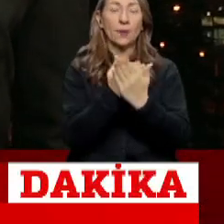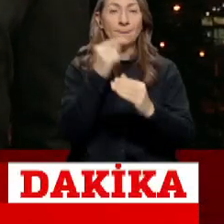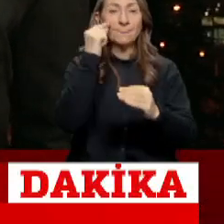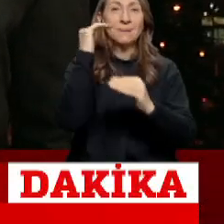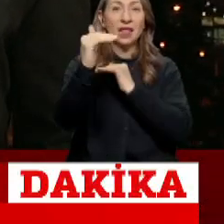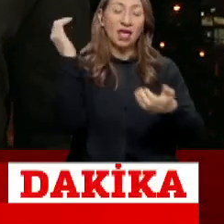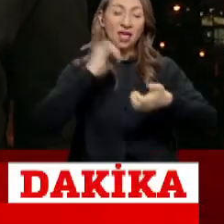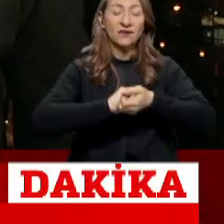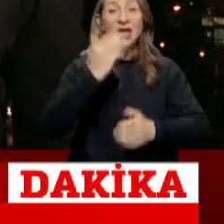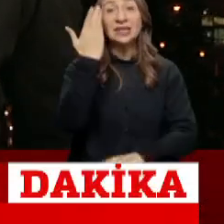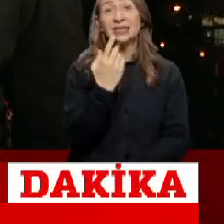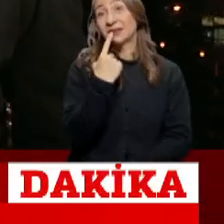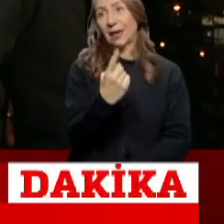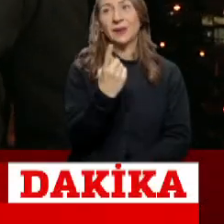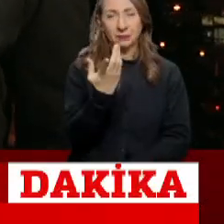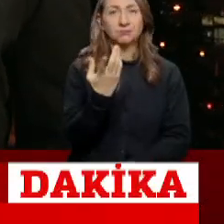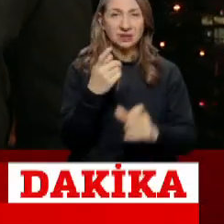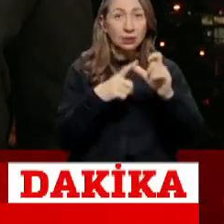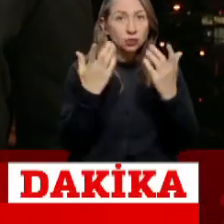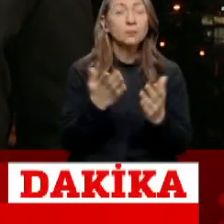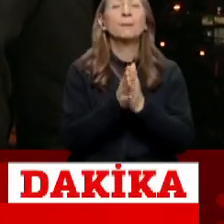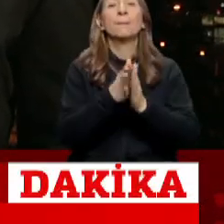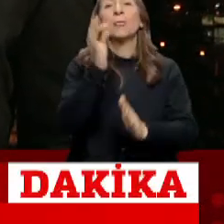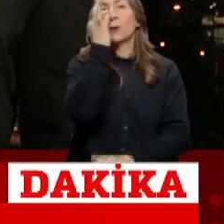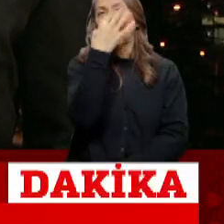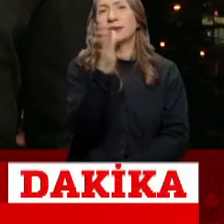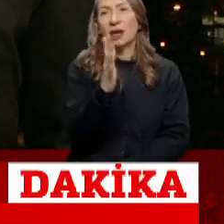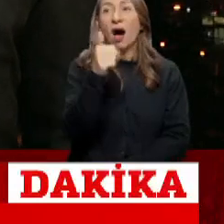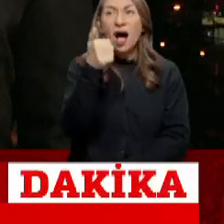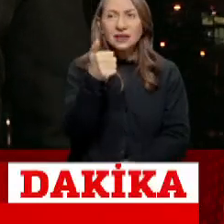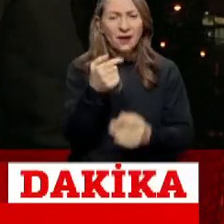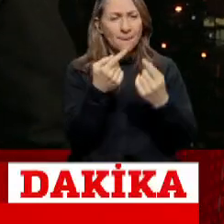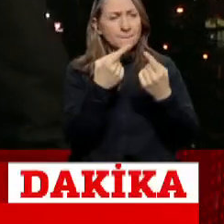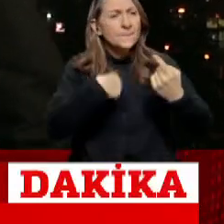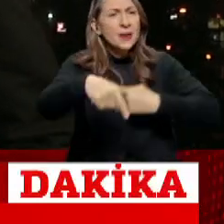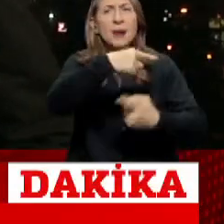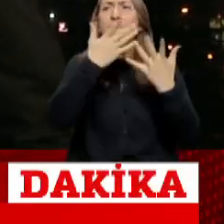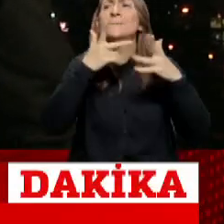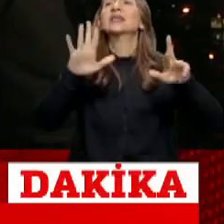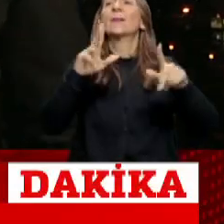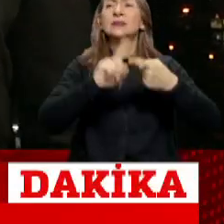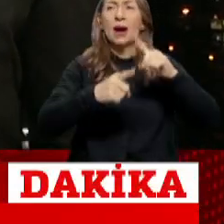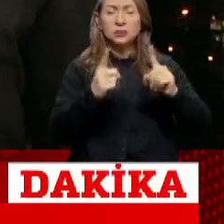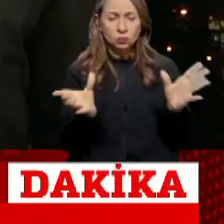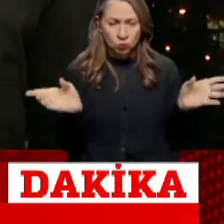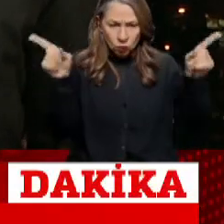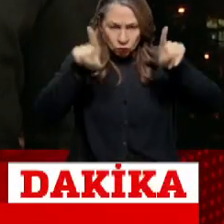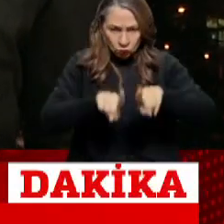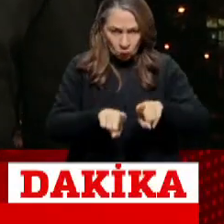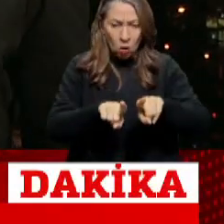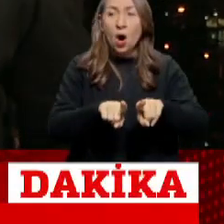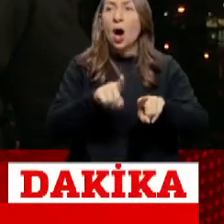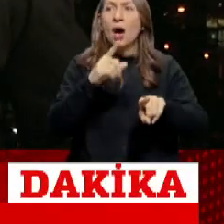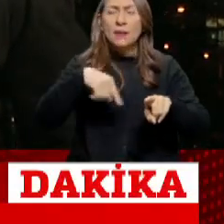Millet İttifakı'nın izledik diyebilirim Selçuk. Kolay değil. 6 tane birbirine benzemez parti bir araya geliyor.